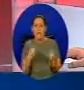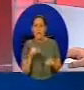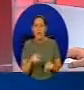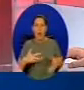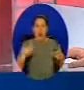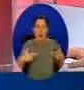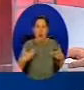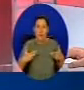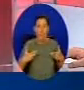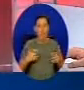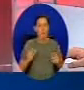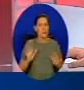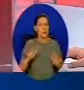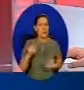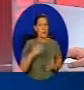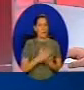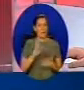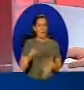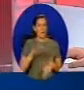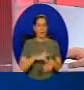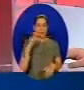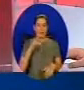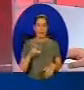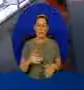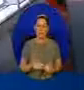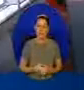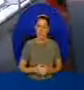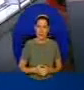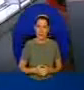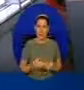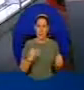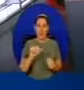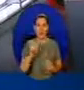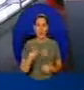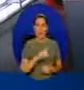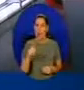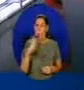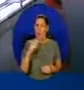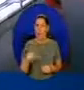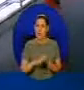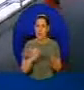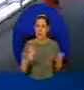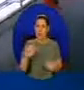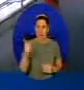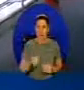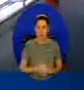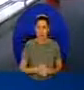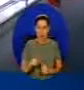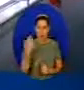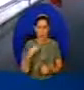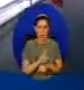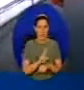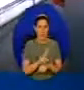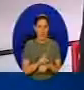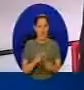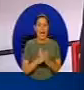הוא נכנס לשדה מוקשים. איך הוא יצא מהשדה מוקשים הזה? קודם כל, הוא לא אמר את זה בספר הראשון, הוא קצת היה זהיר. אז הספר הראשון